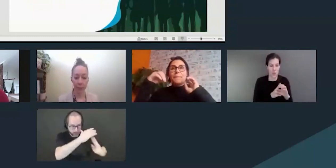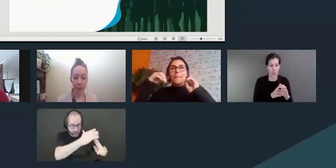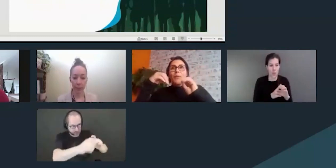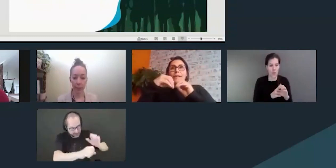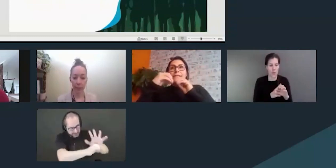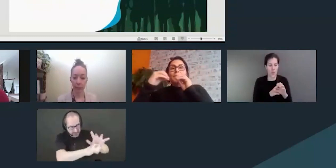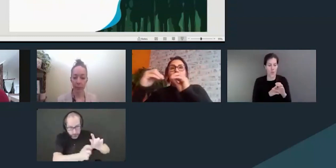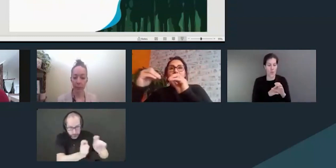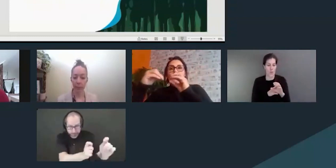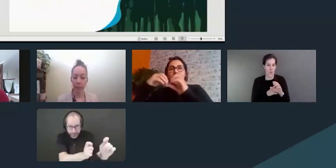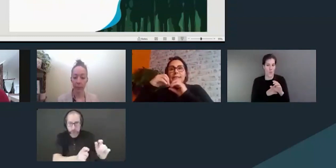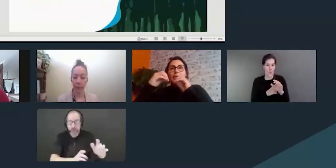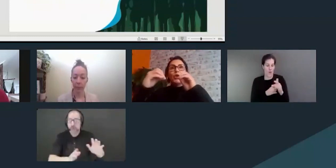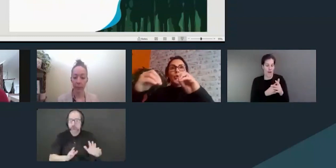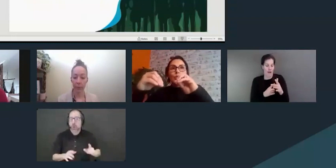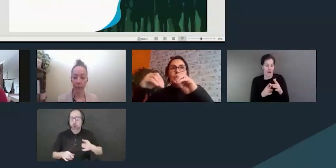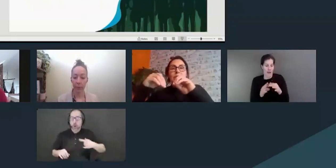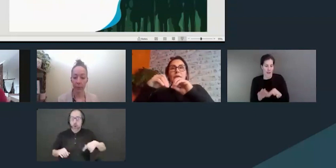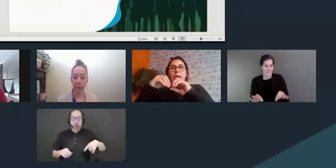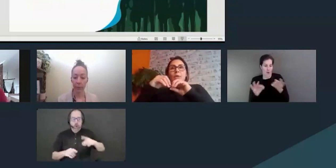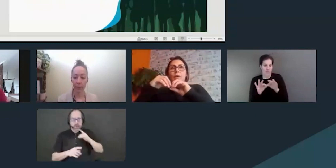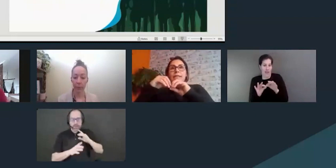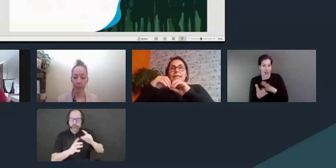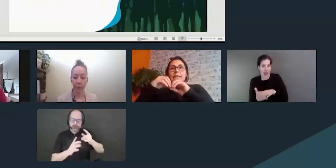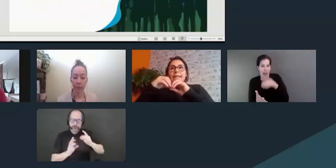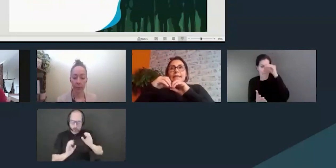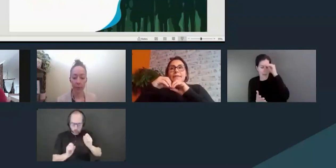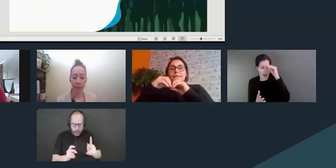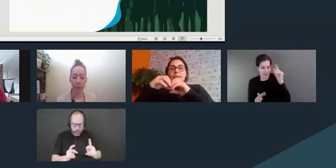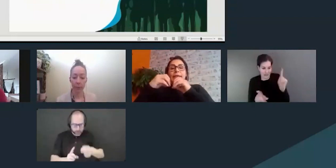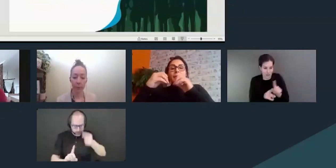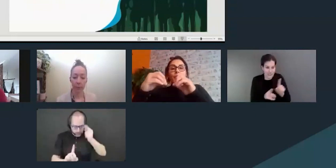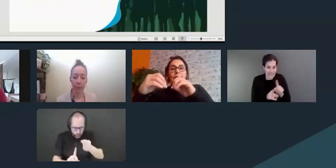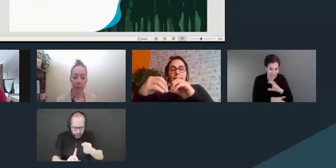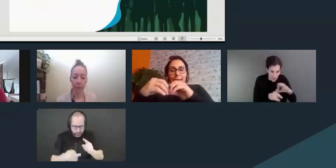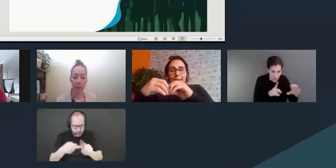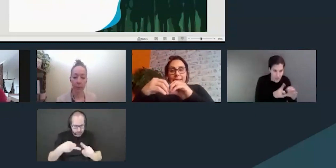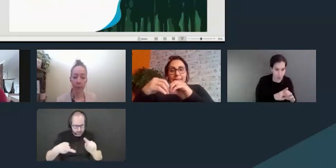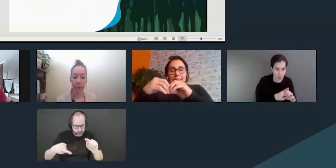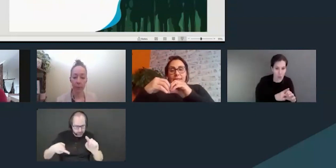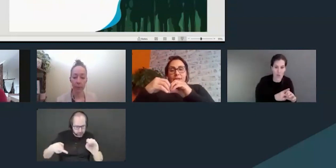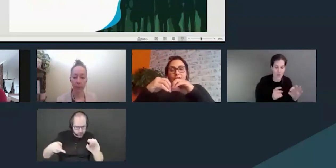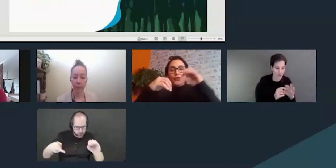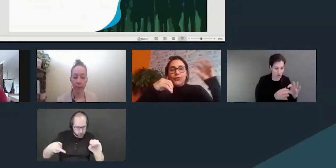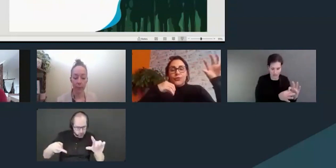les outils? Quels sont les outils? Qu'est-ce qu'on peut mettre en place pour justement